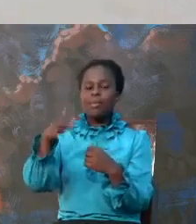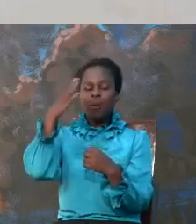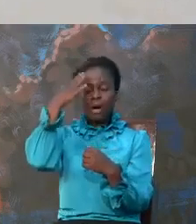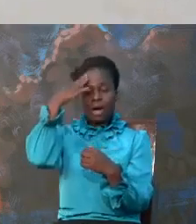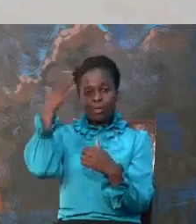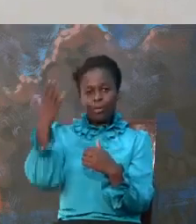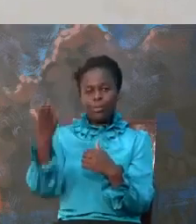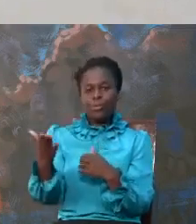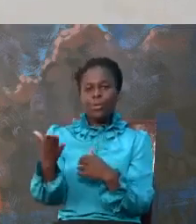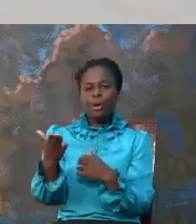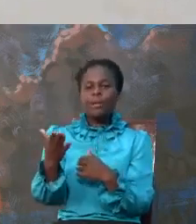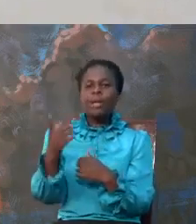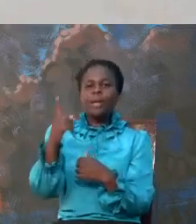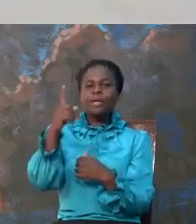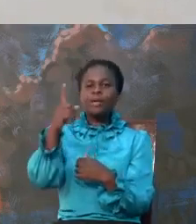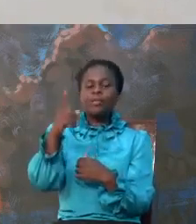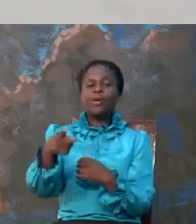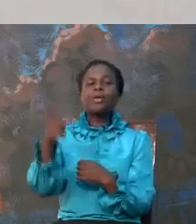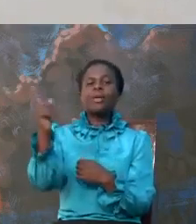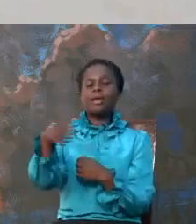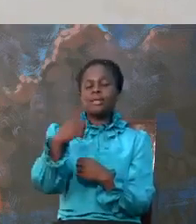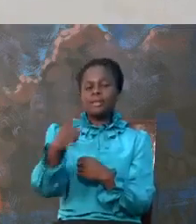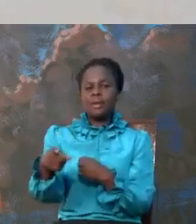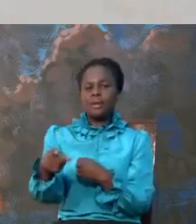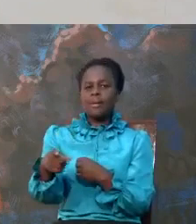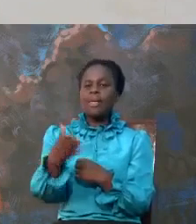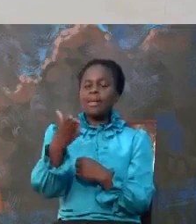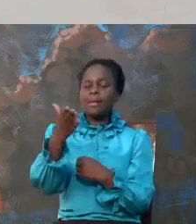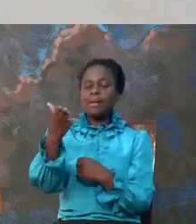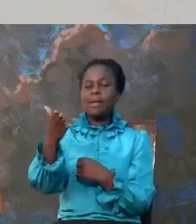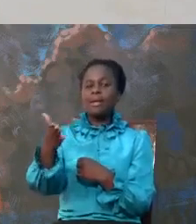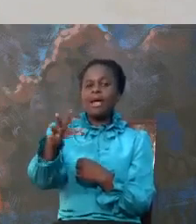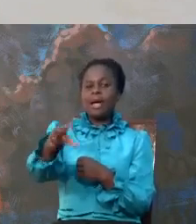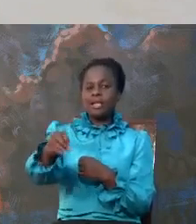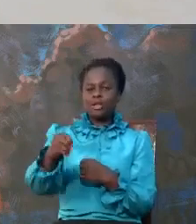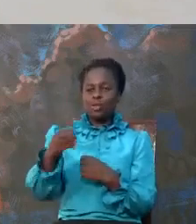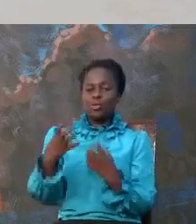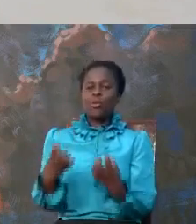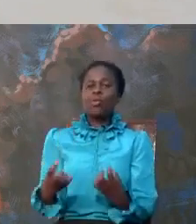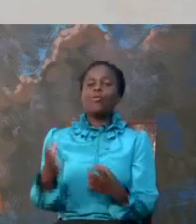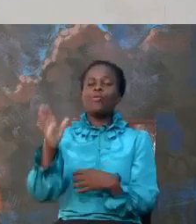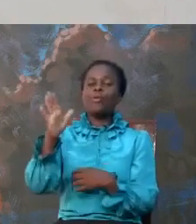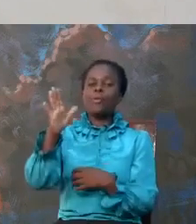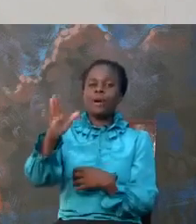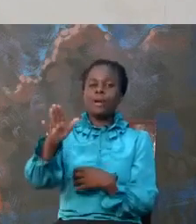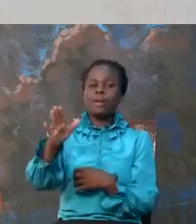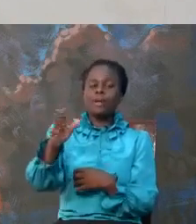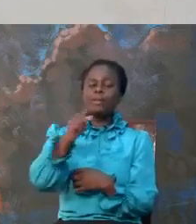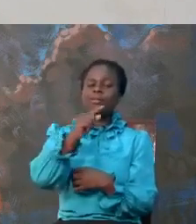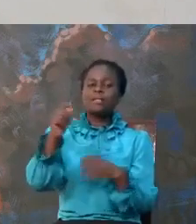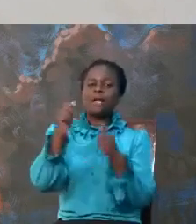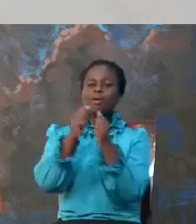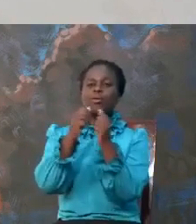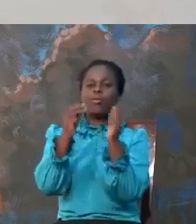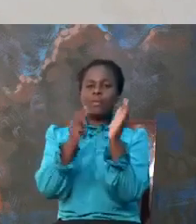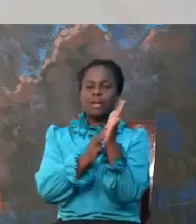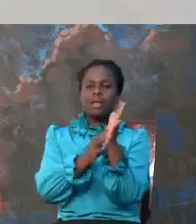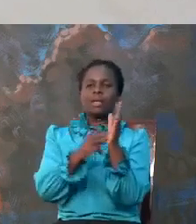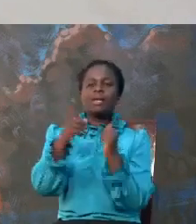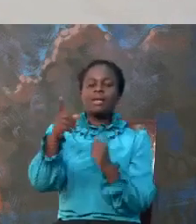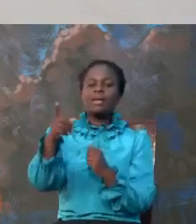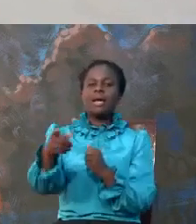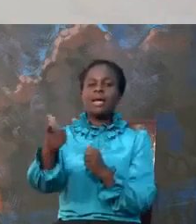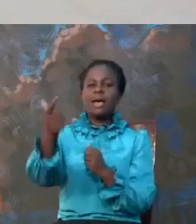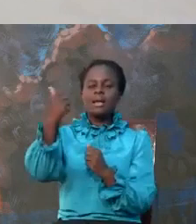hakujua, ni mwenye hatia vivyo, naye atachukua uovu wake. Mstari wa 18: naye